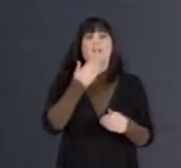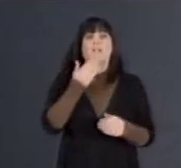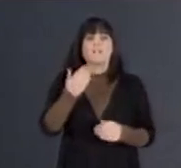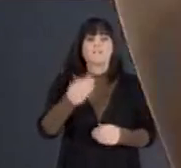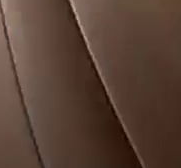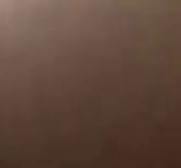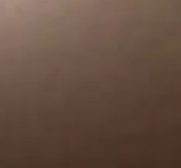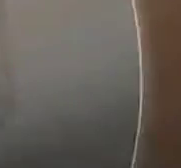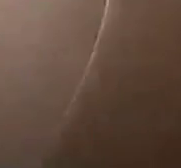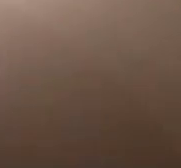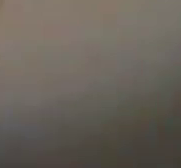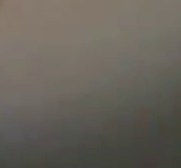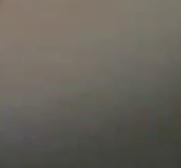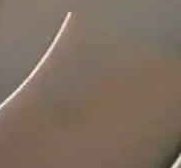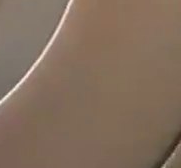nsalmħilkom.